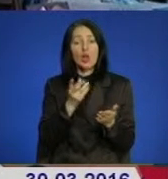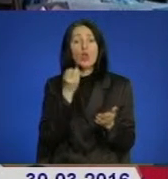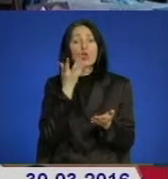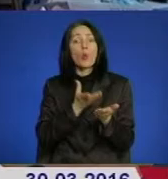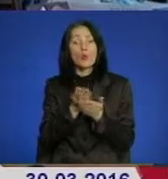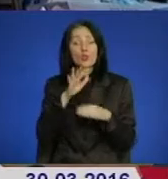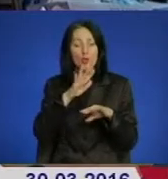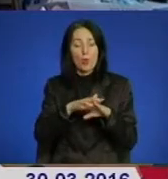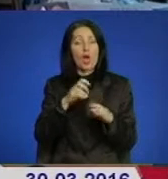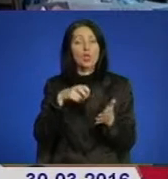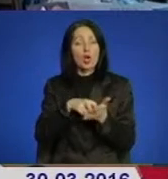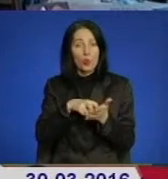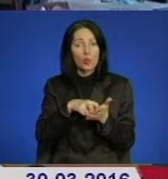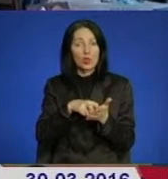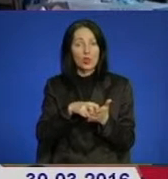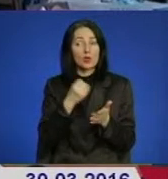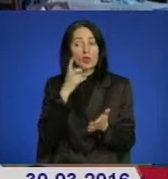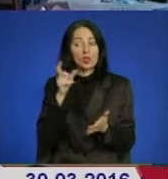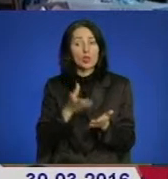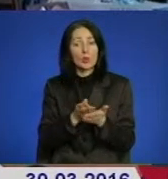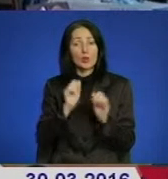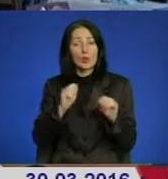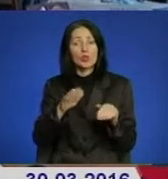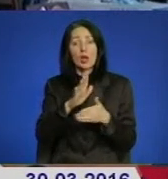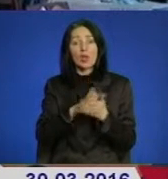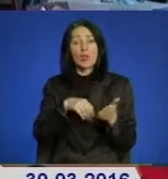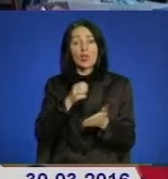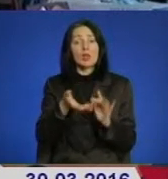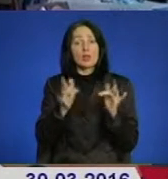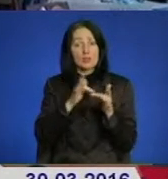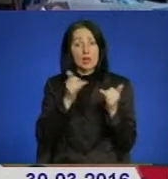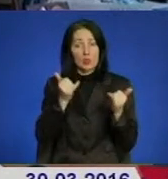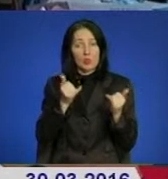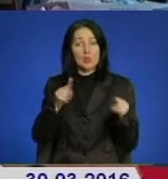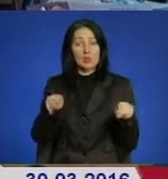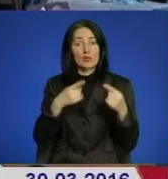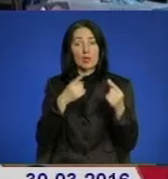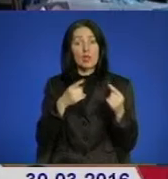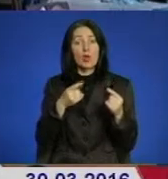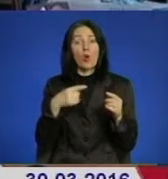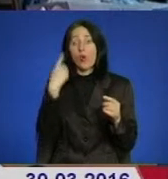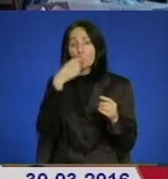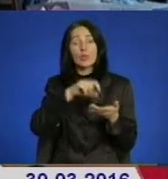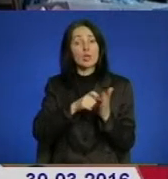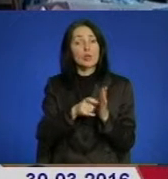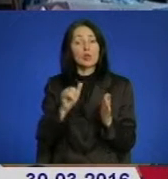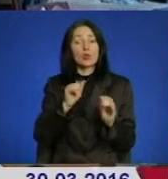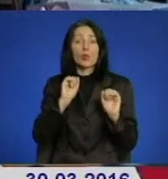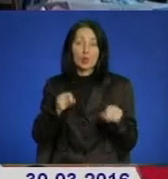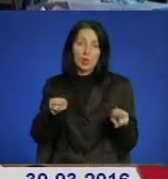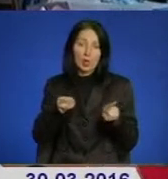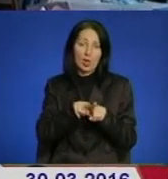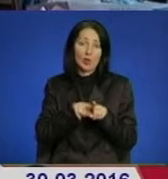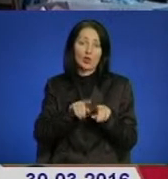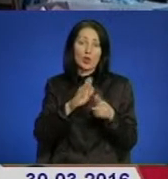пошті, коли людина оплачує, є. Можна подати по сайту, і тепер ще створили особистий кабінет, яким можна теж подати показники лічильника. І ще